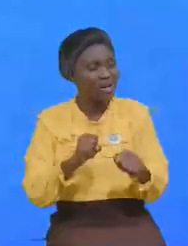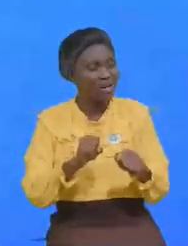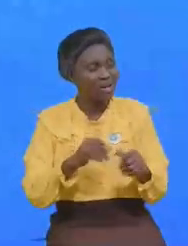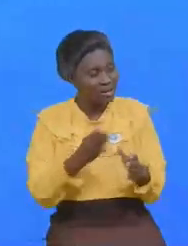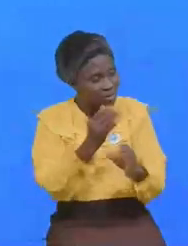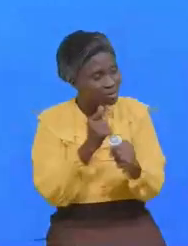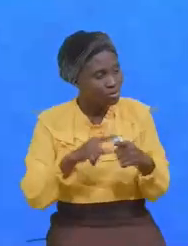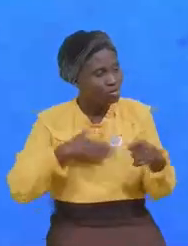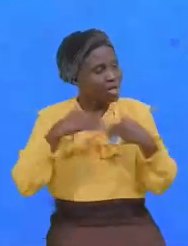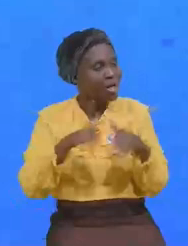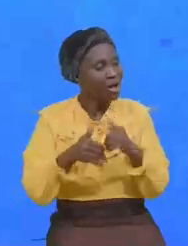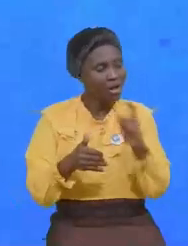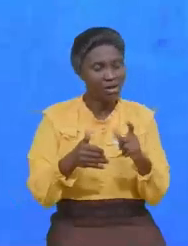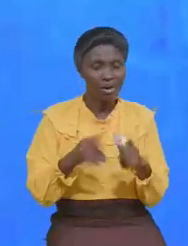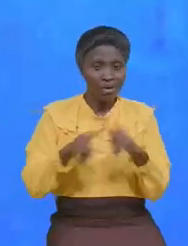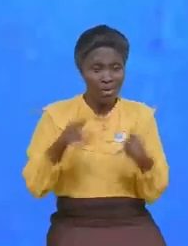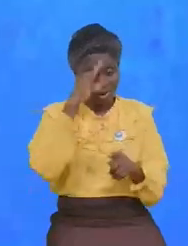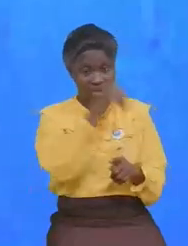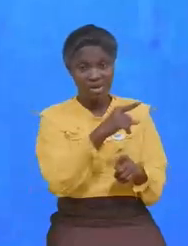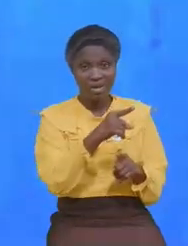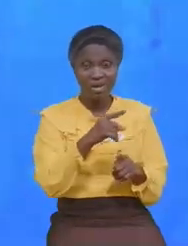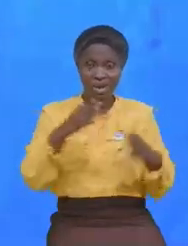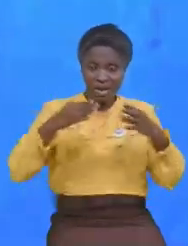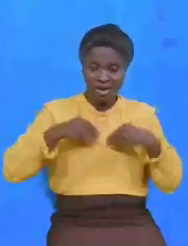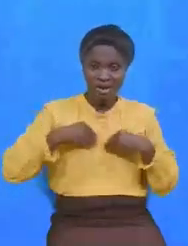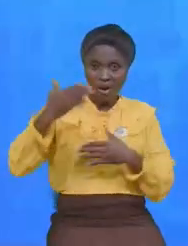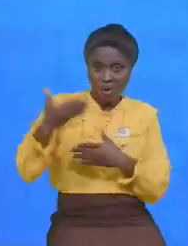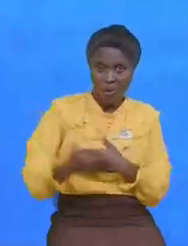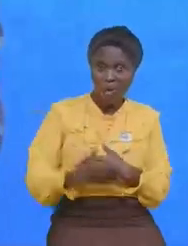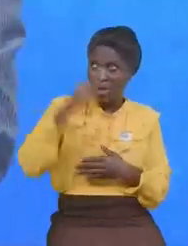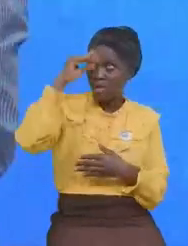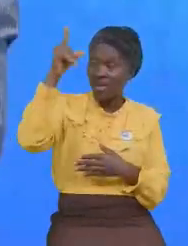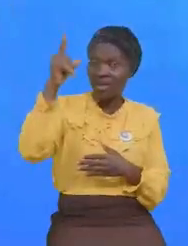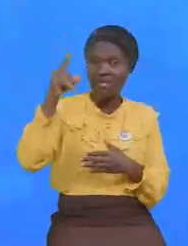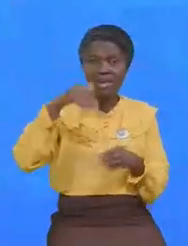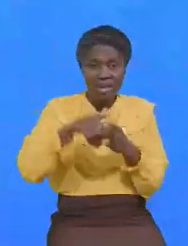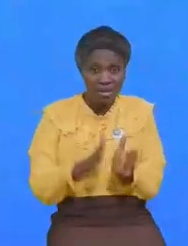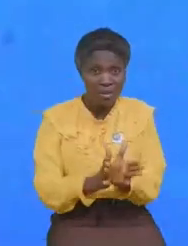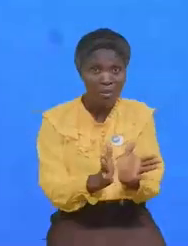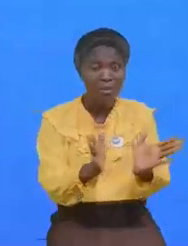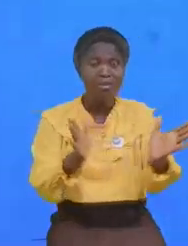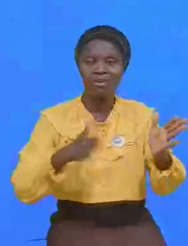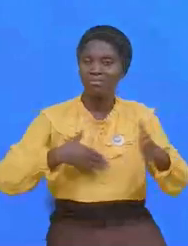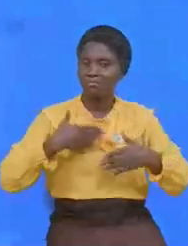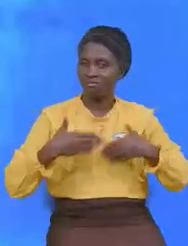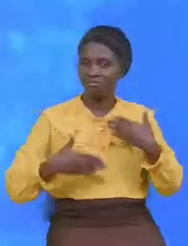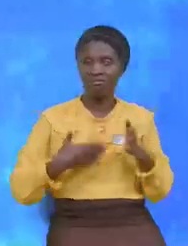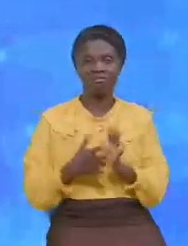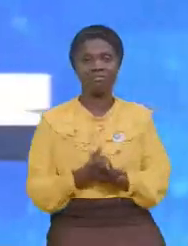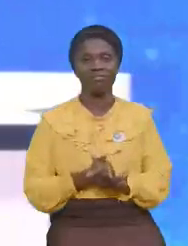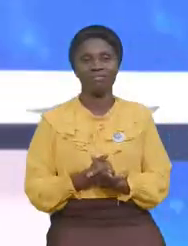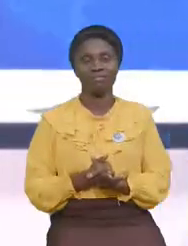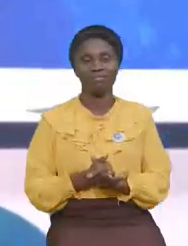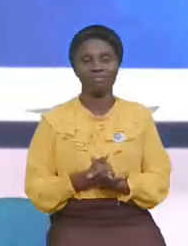à la maison, parce que à cause de la foule ici. Il a reçu avec joie, il a reçu